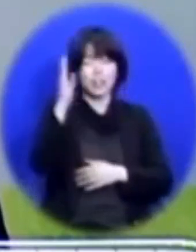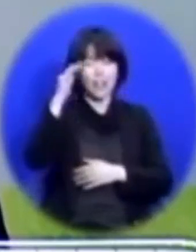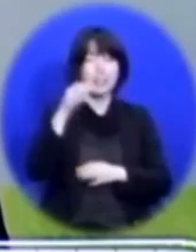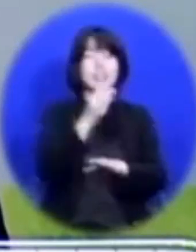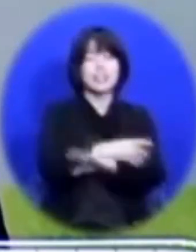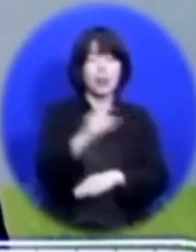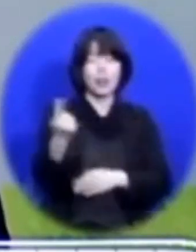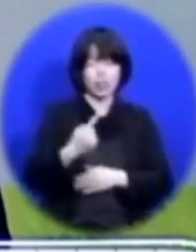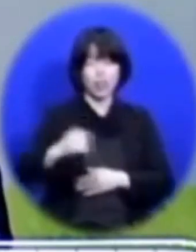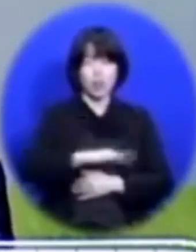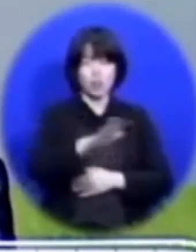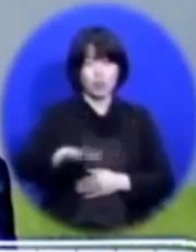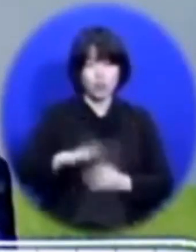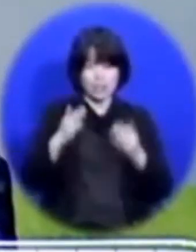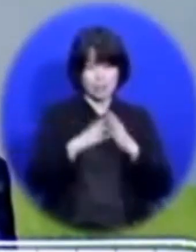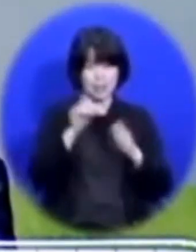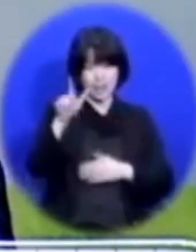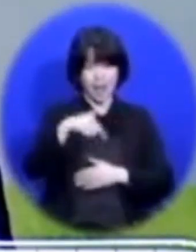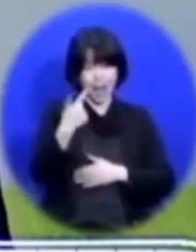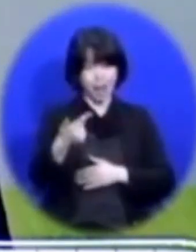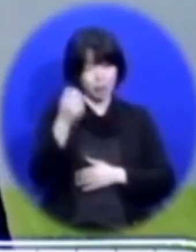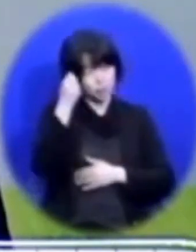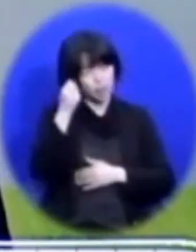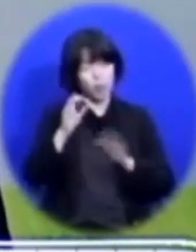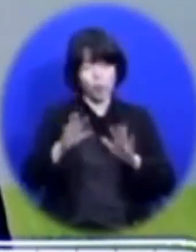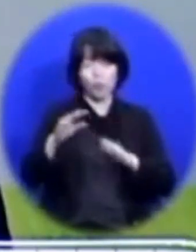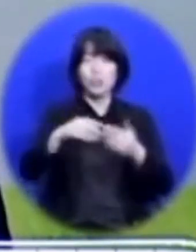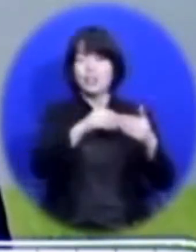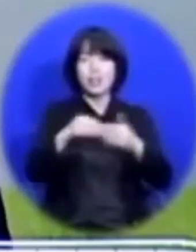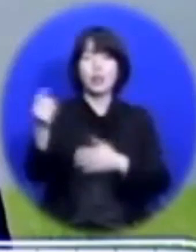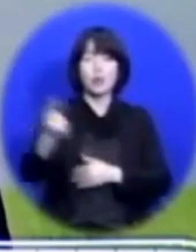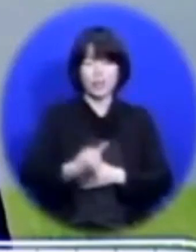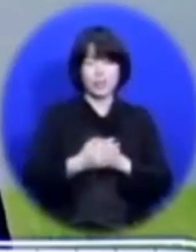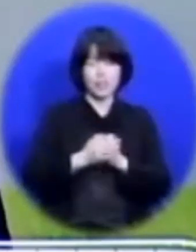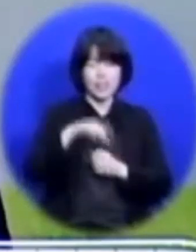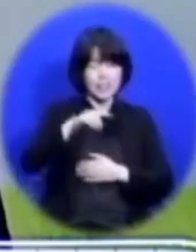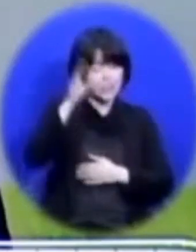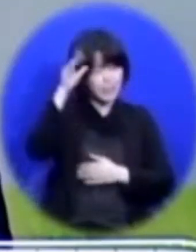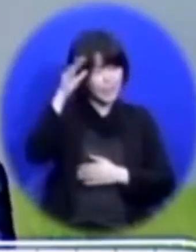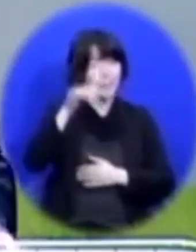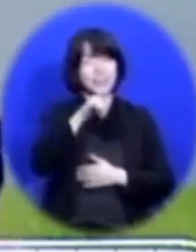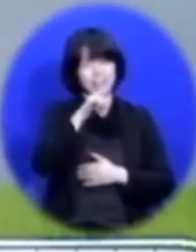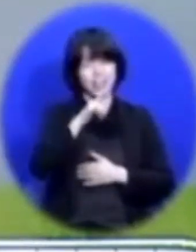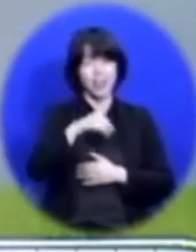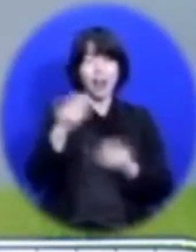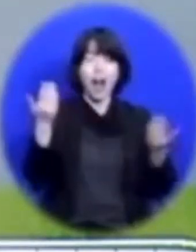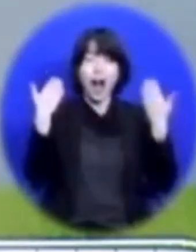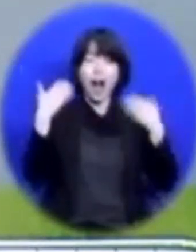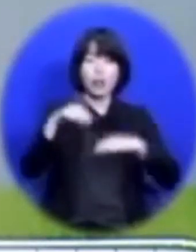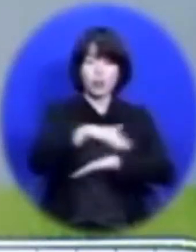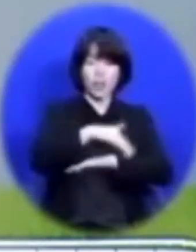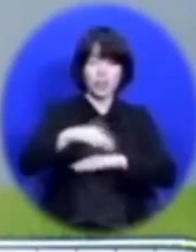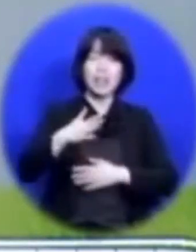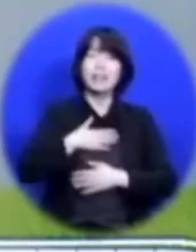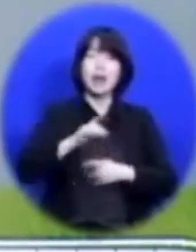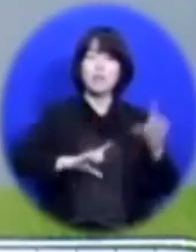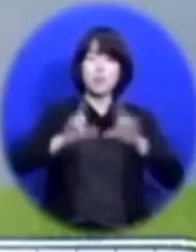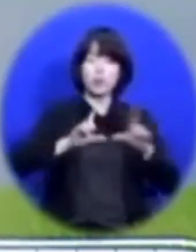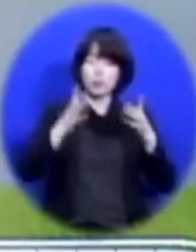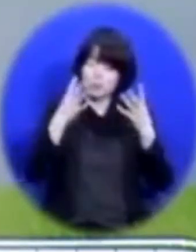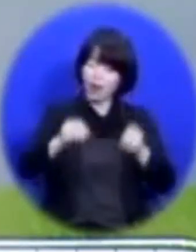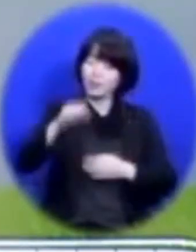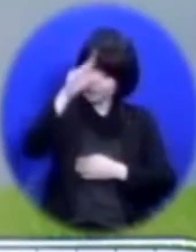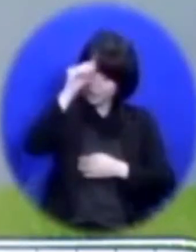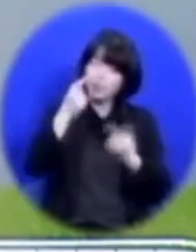것을샀습니다. 하루동안우리집에머물게해주고오늘집으로데려왔어요 .이강아지아세요?그모습은 제가학창시절에봤던모습과